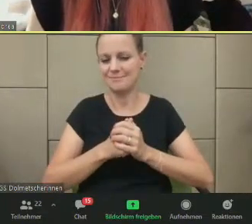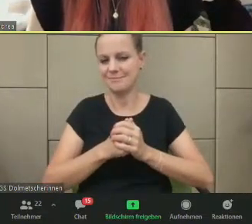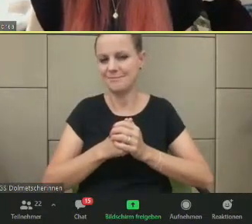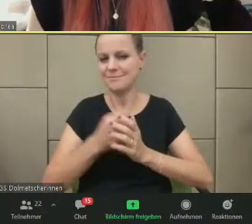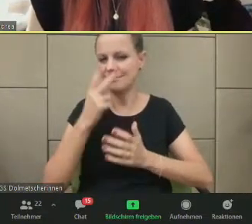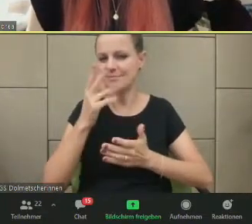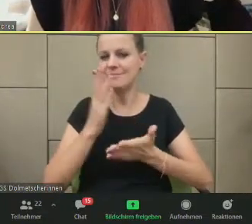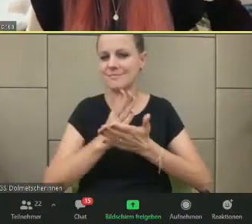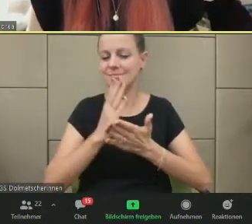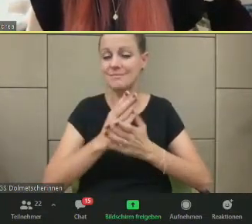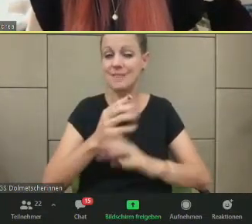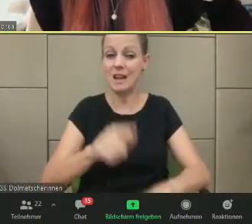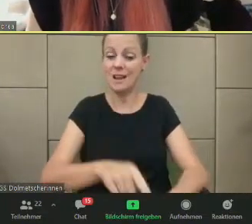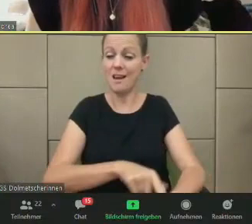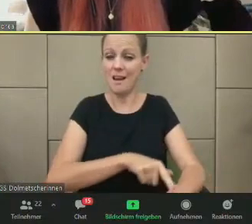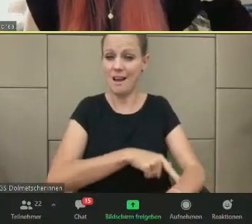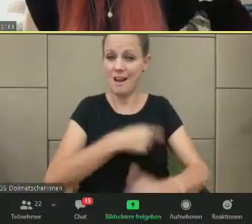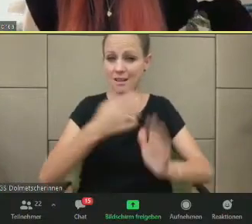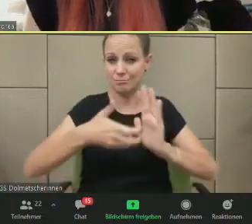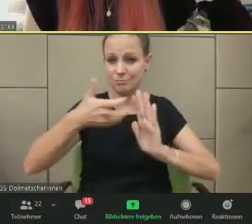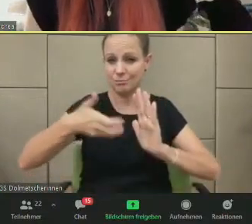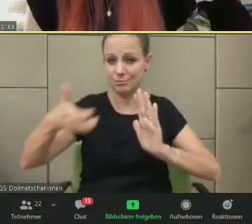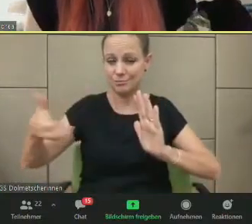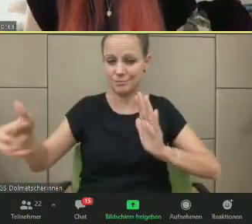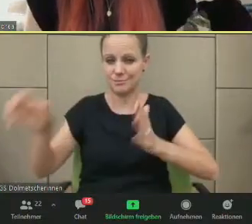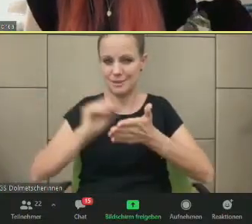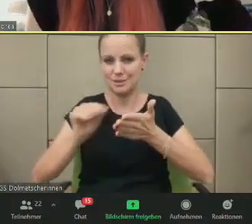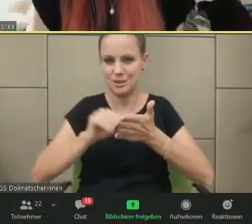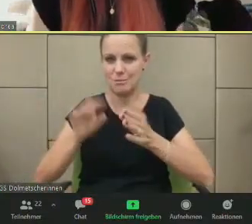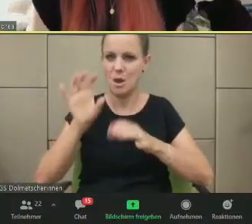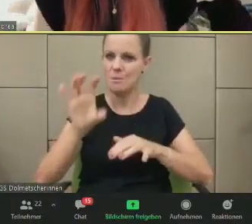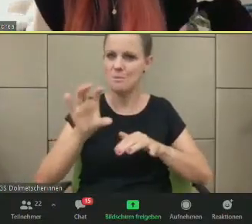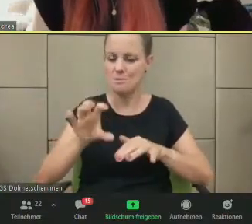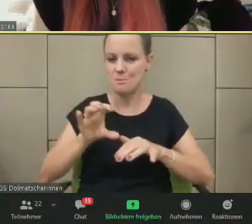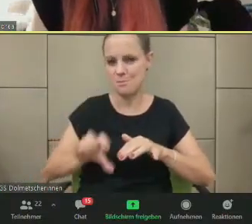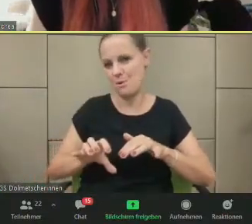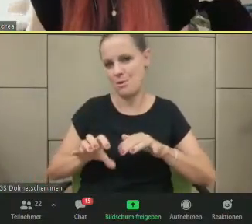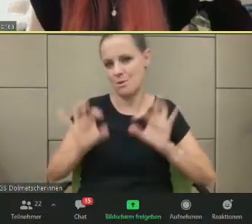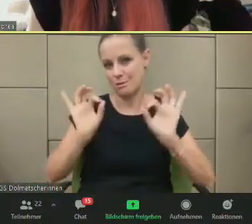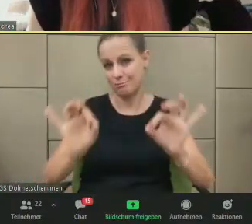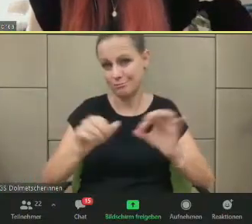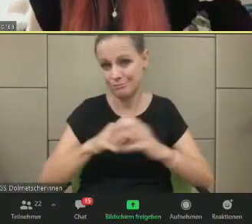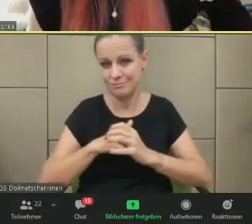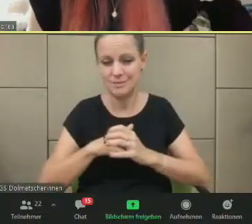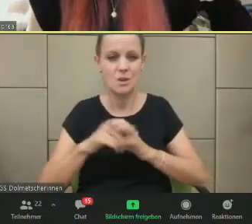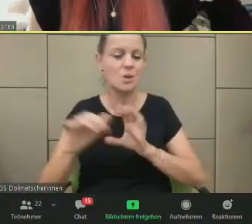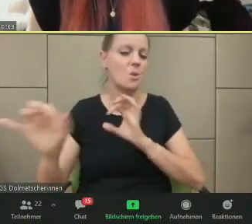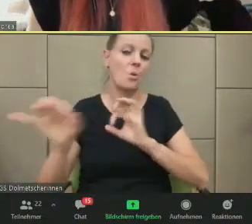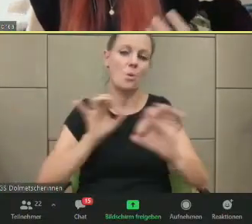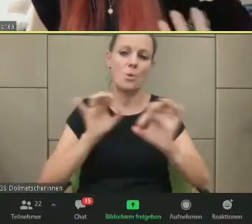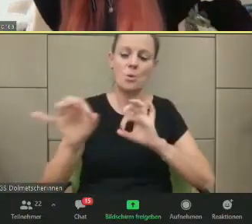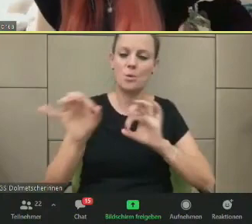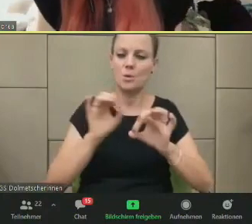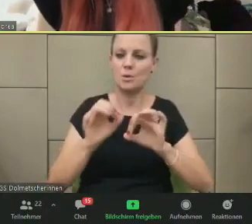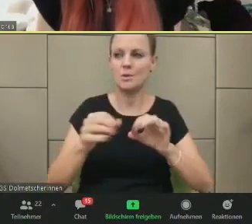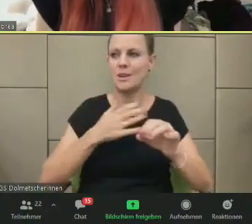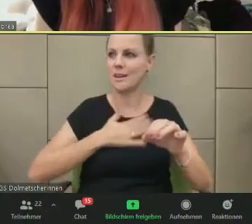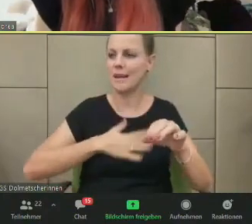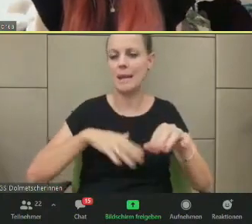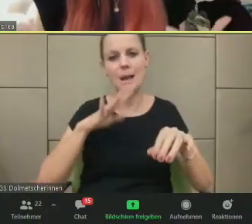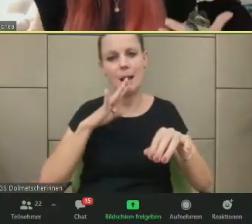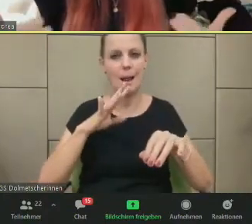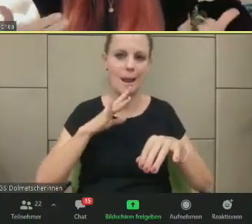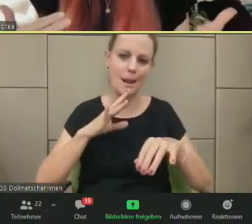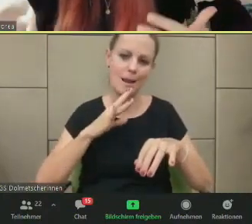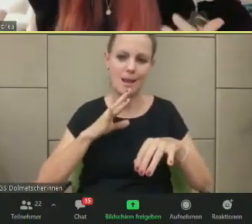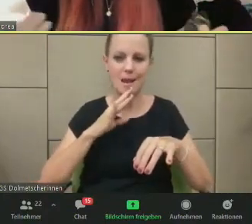gerne lang und ausführlich schreiben würde, da können Blogs sehr erfolgreich sein. Oder wer merkt, man spricht sehr gerne und man hat da